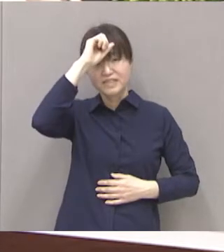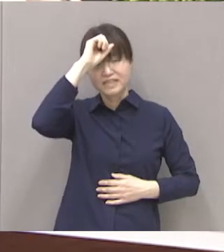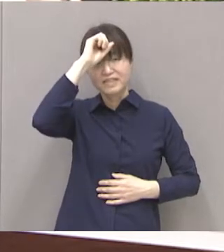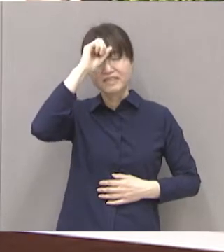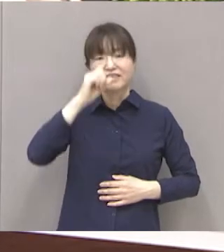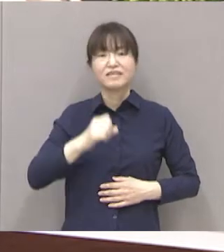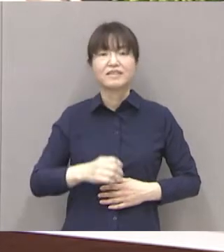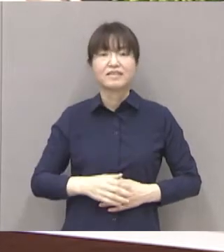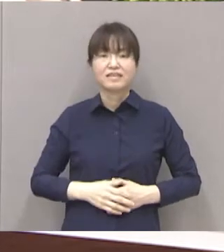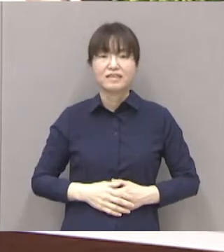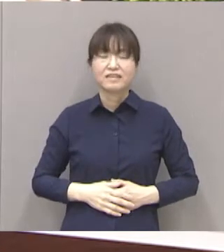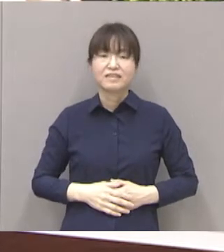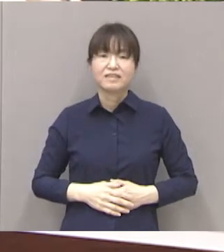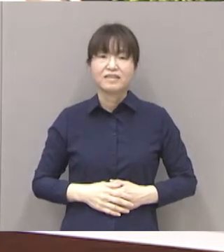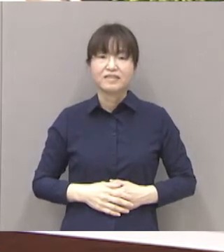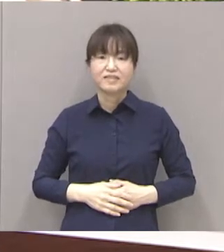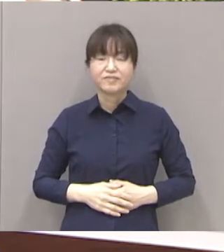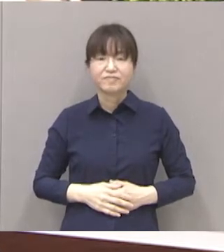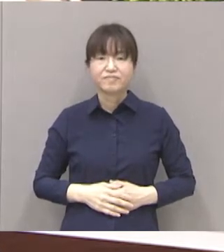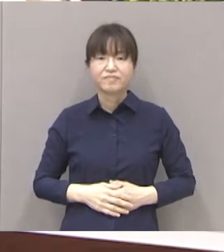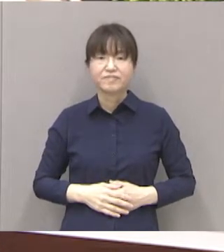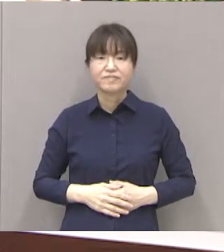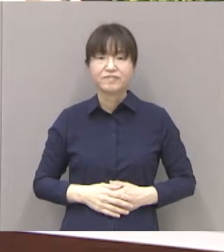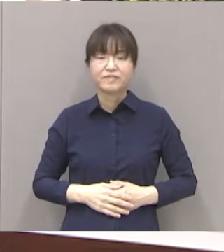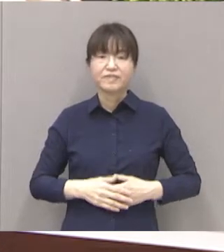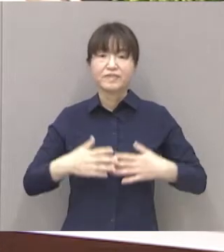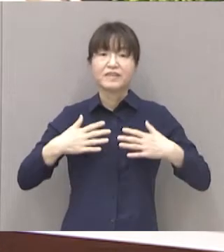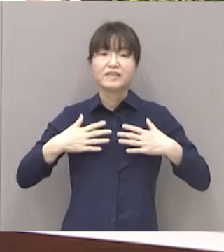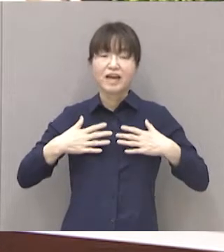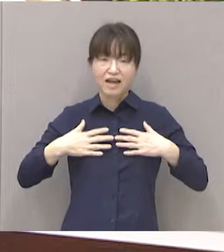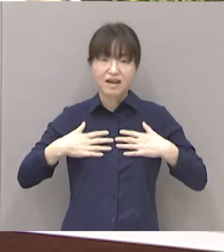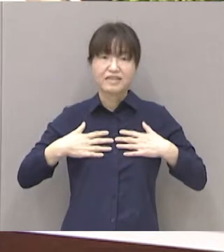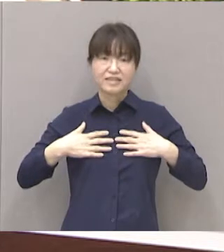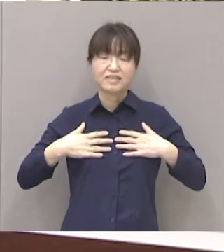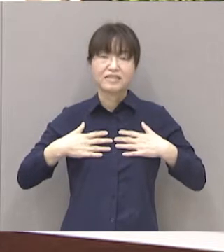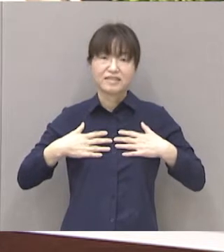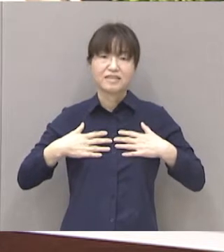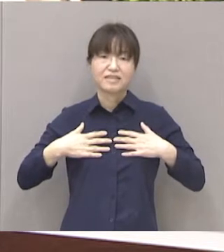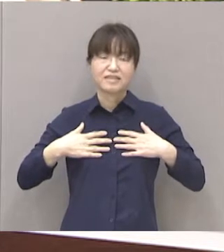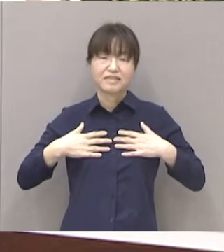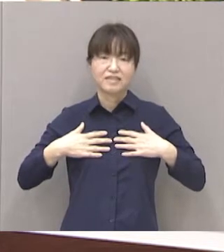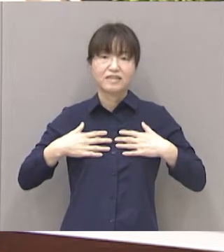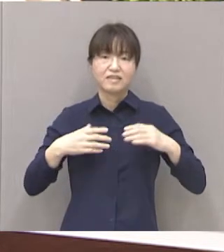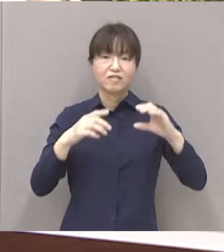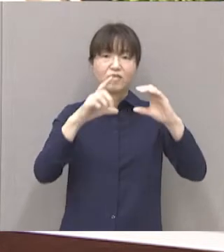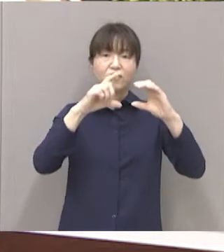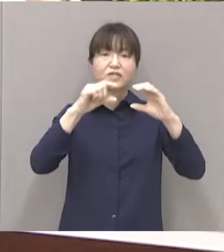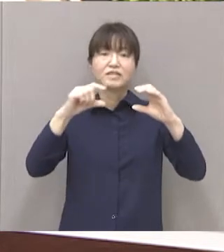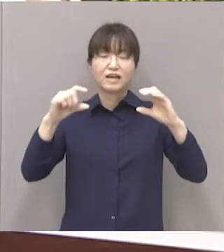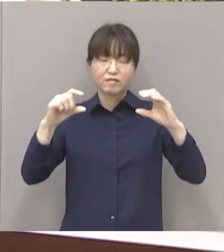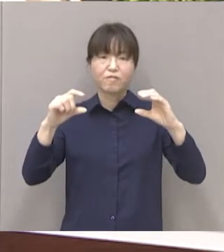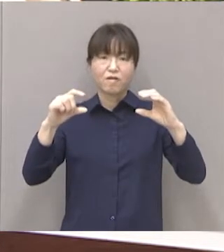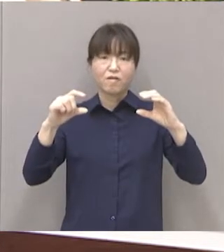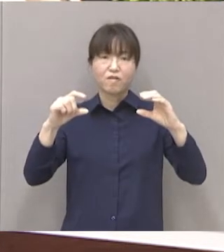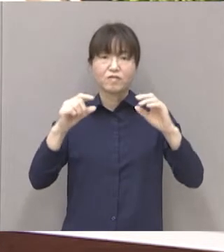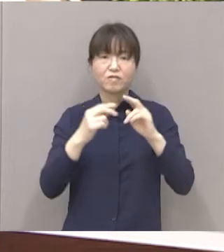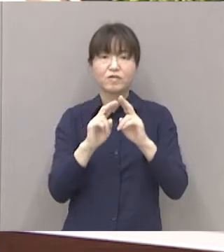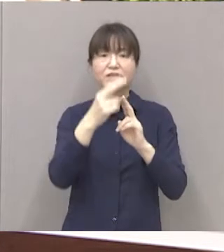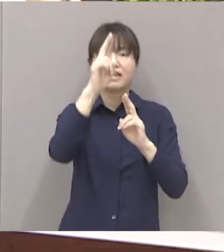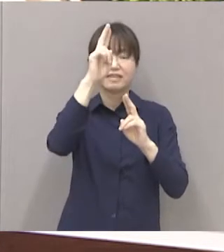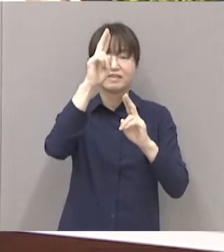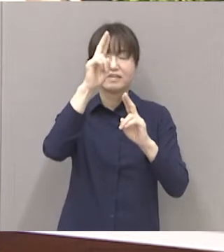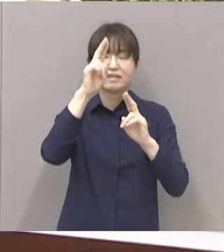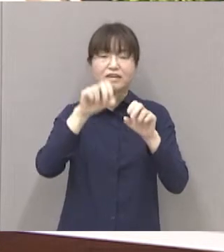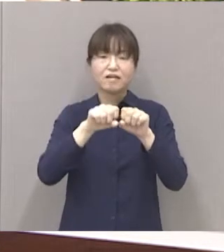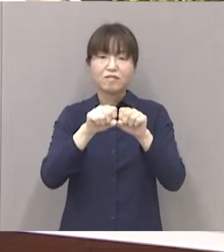その胸の中胸のですねそのはいという臓器にまあその細胞に霊視に傷がつい